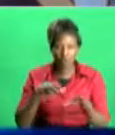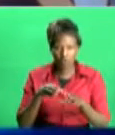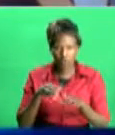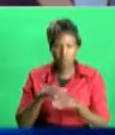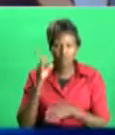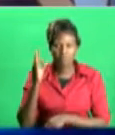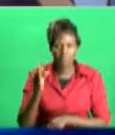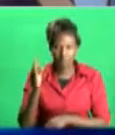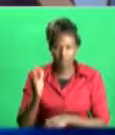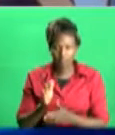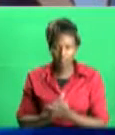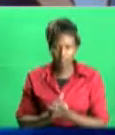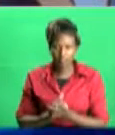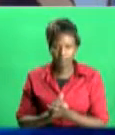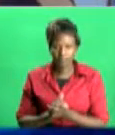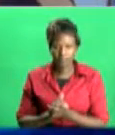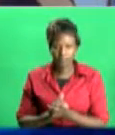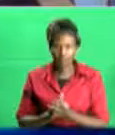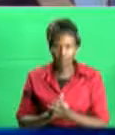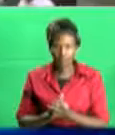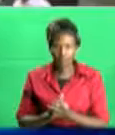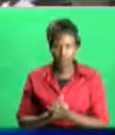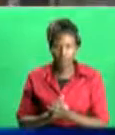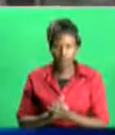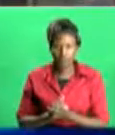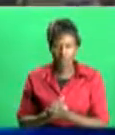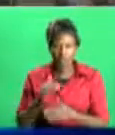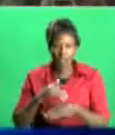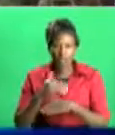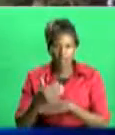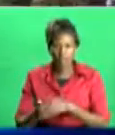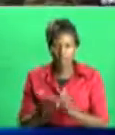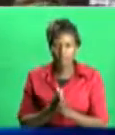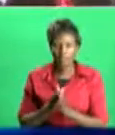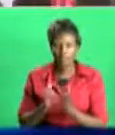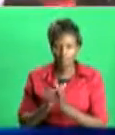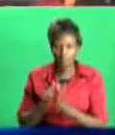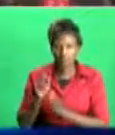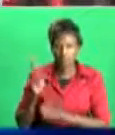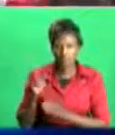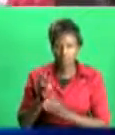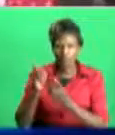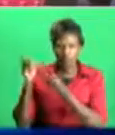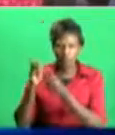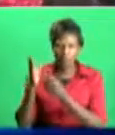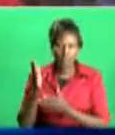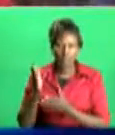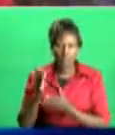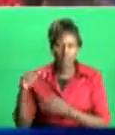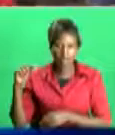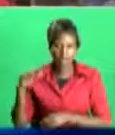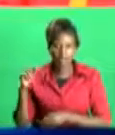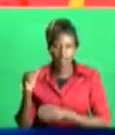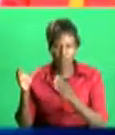future. Accept the will of the people. Baadaye rais alizuru kaunti ya Garissa akiandamana na kikosi cha chama